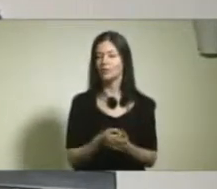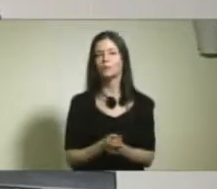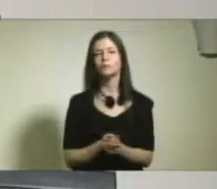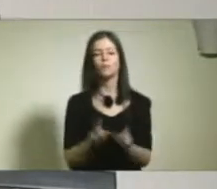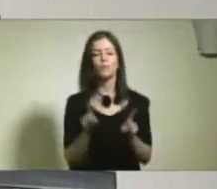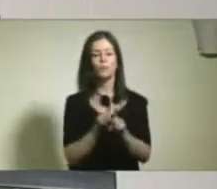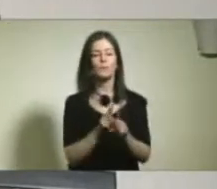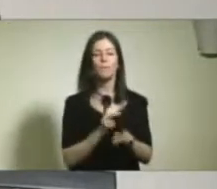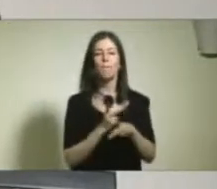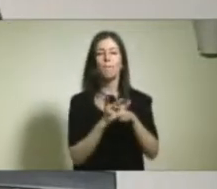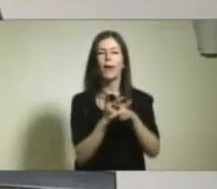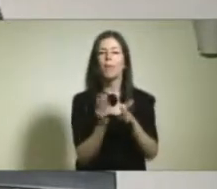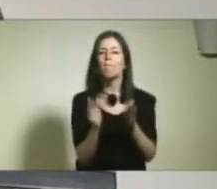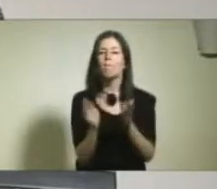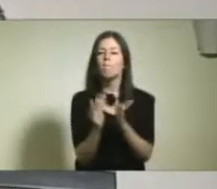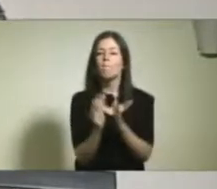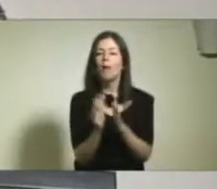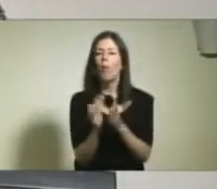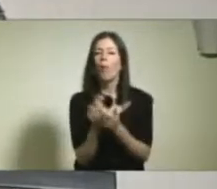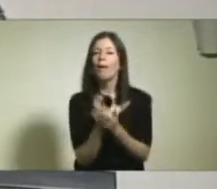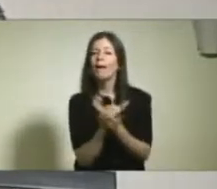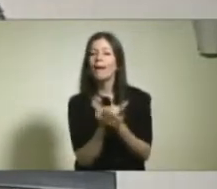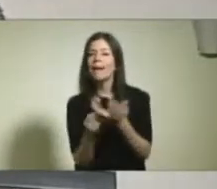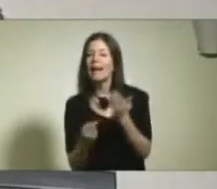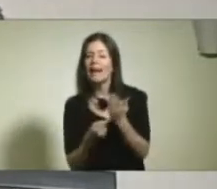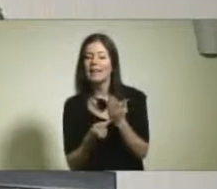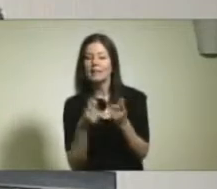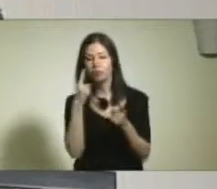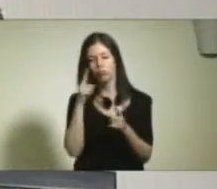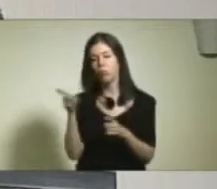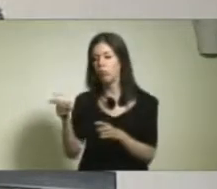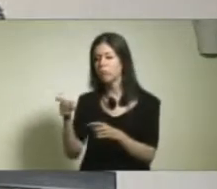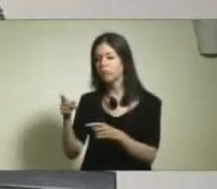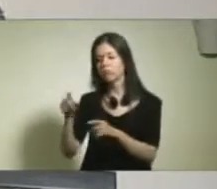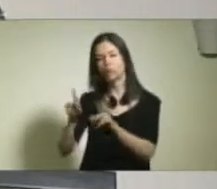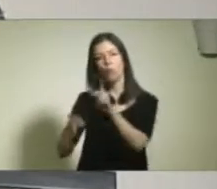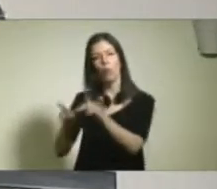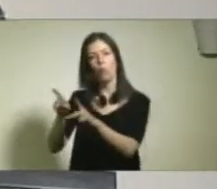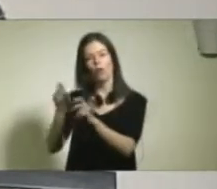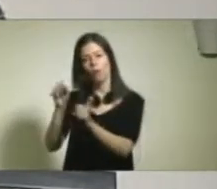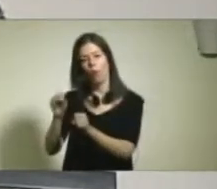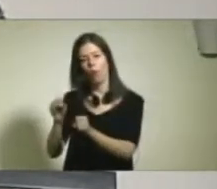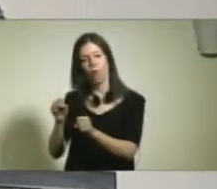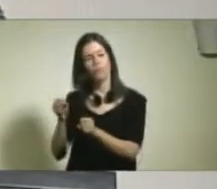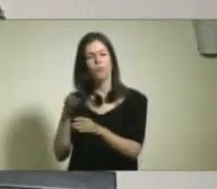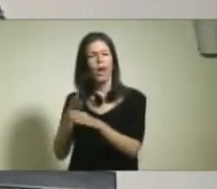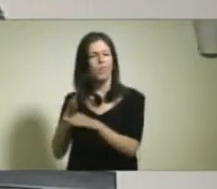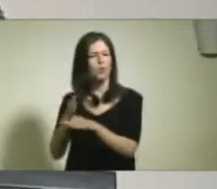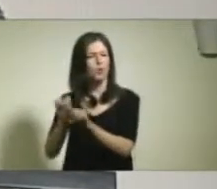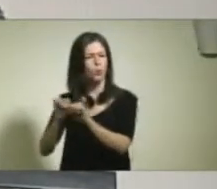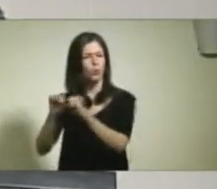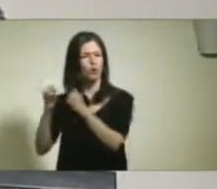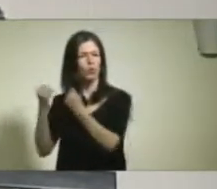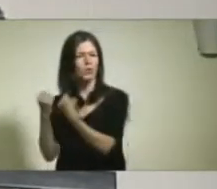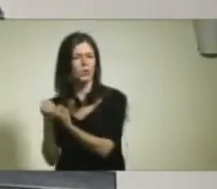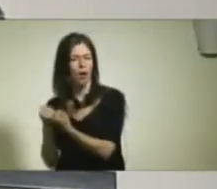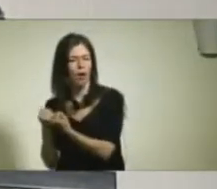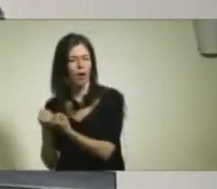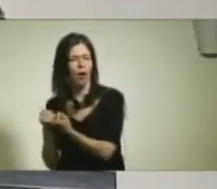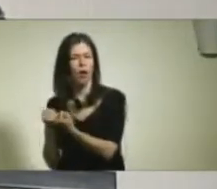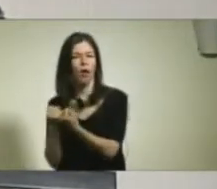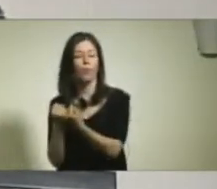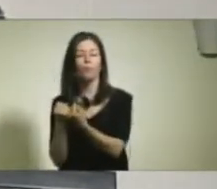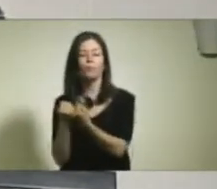le microcrédit, pour l'accession sociale, donc aux particuliers. Et il y a eu le Crédit Immobilier